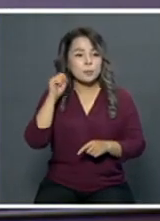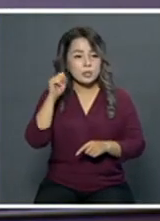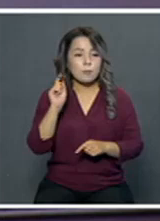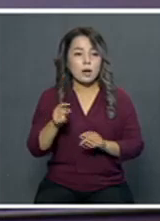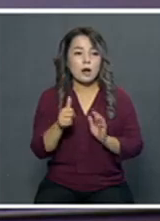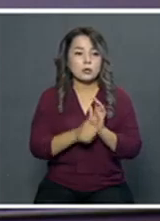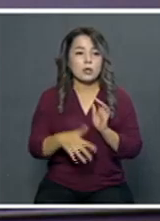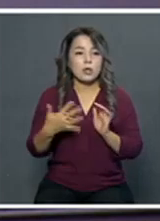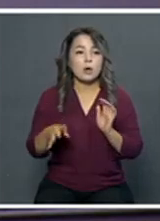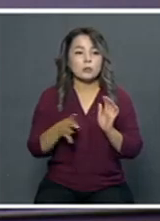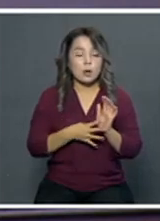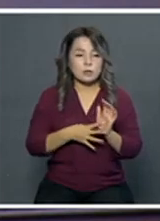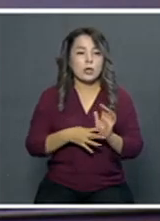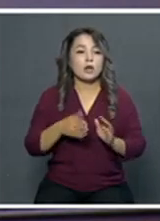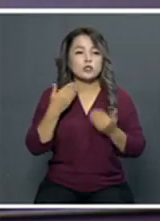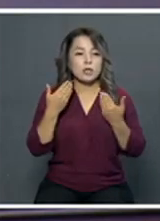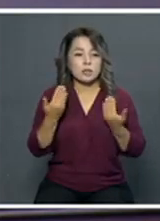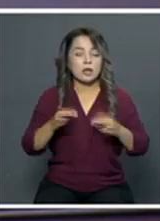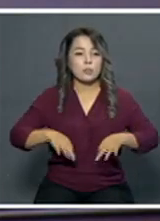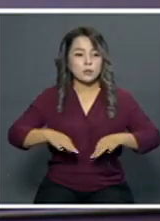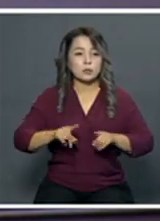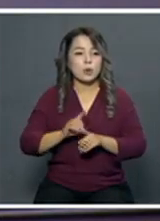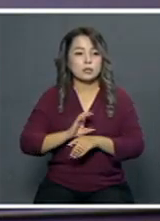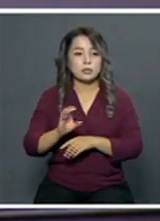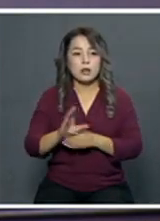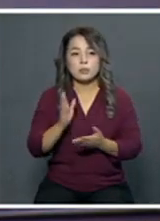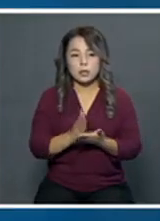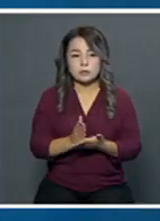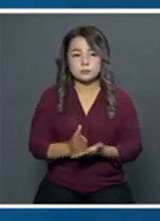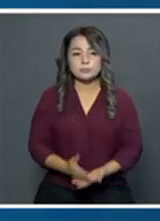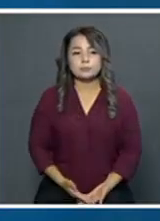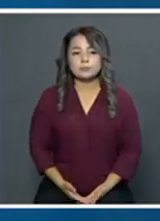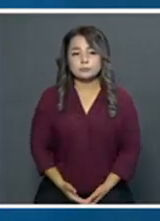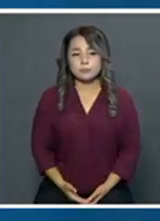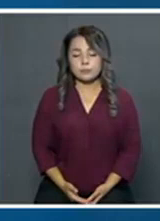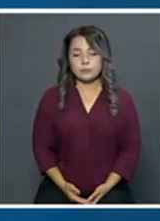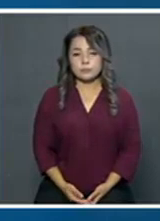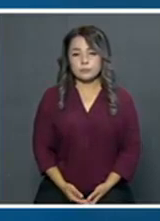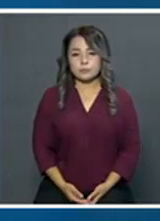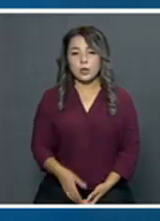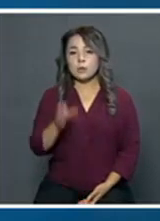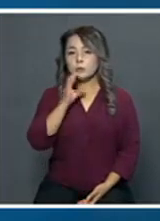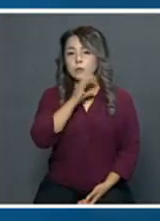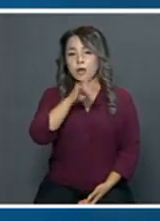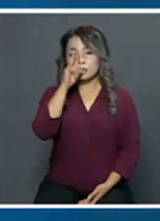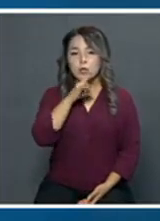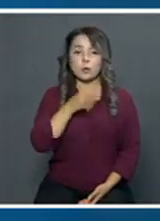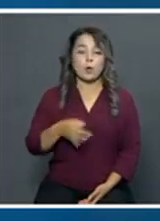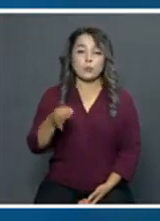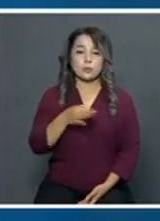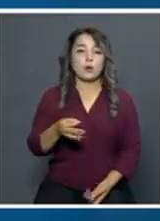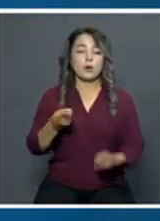1659 жеңіл автокөлік экспортталды. Өзгеде аппарат солтүстік Қазақстан